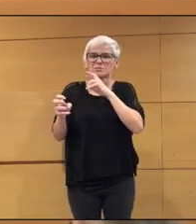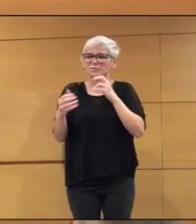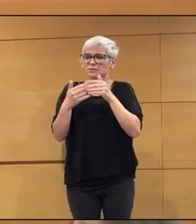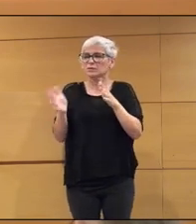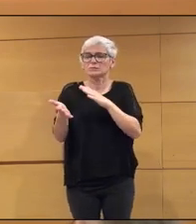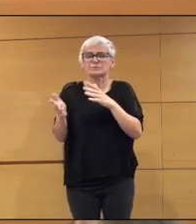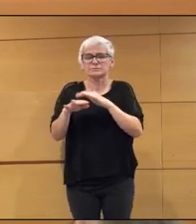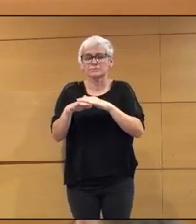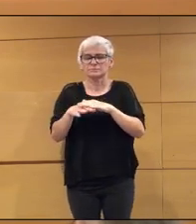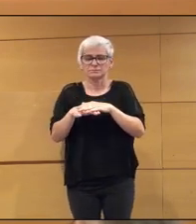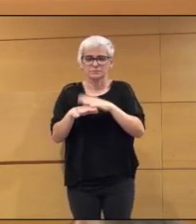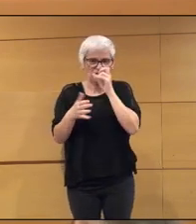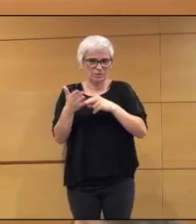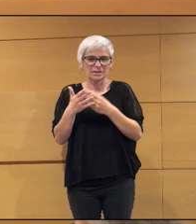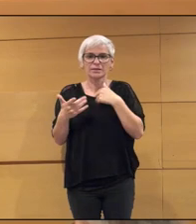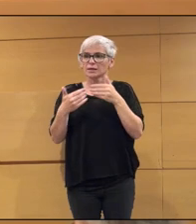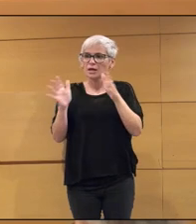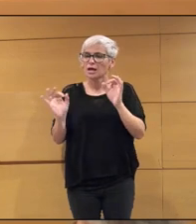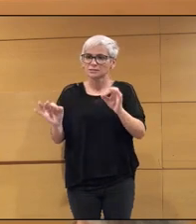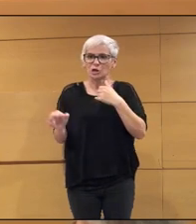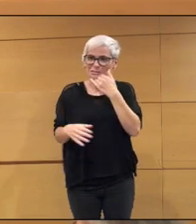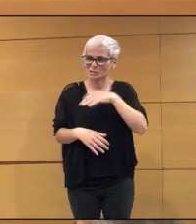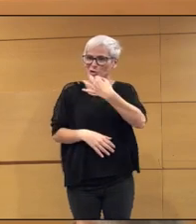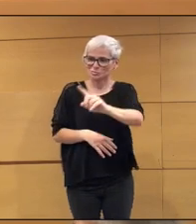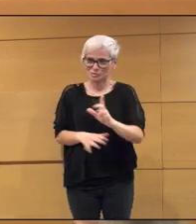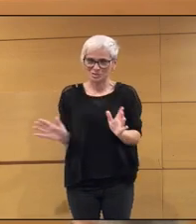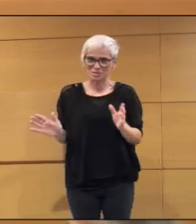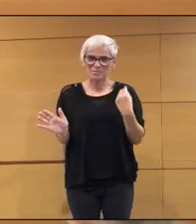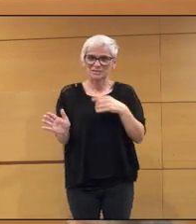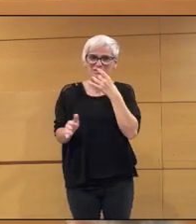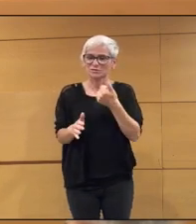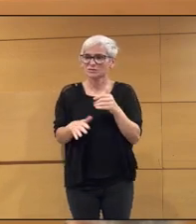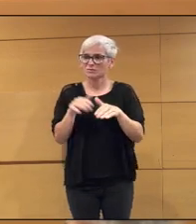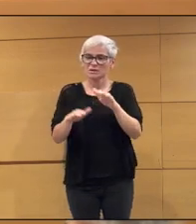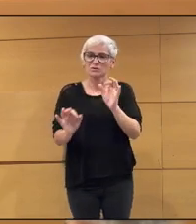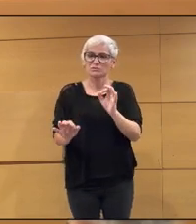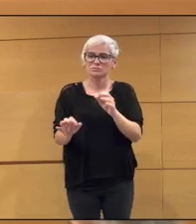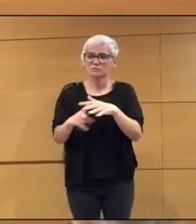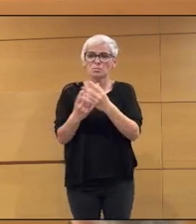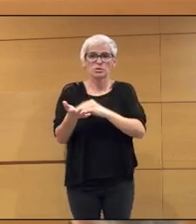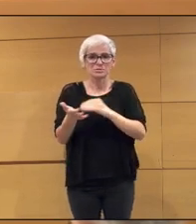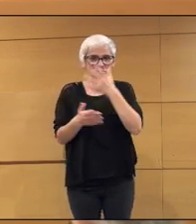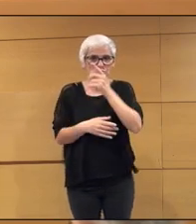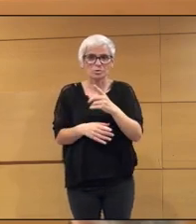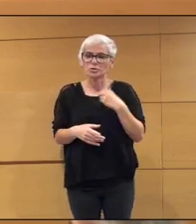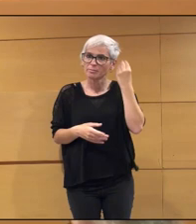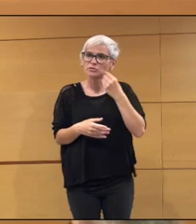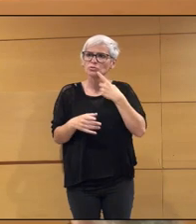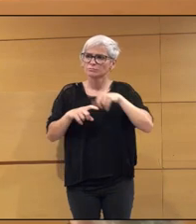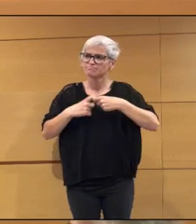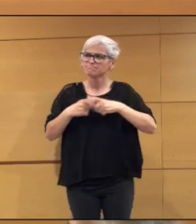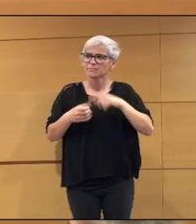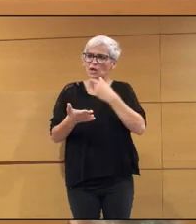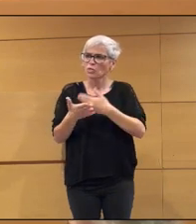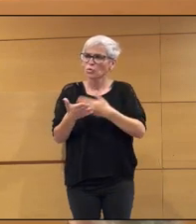sé perfectament que això no és possible en molts casos, no? Però també penso que ens ho hem de preguntar, amb alguns